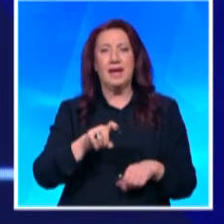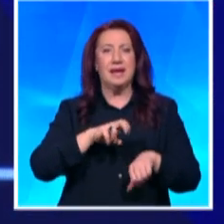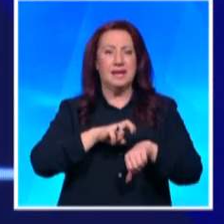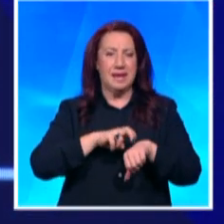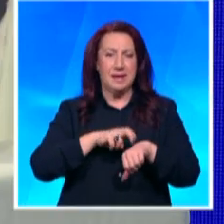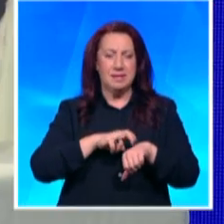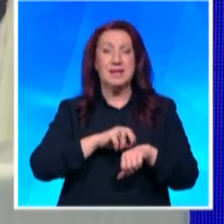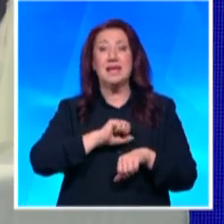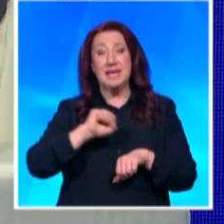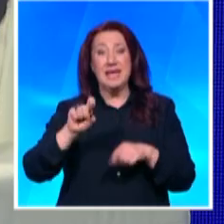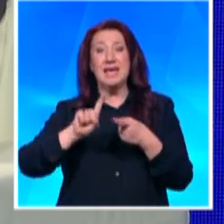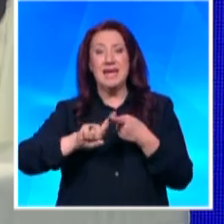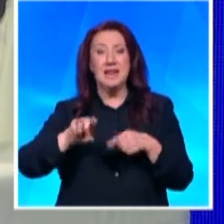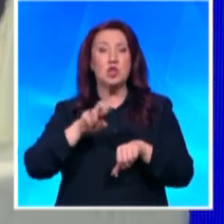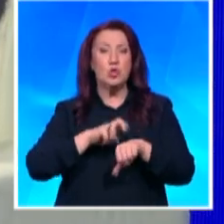Домощиев.